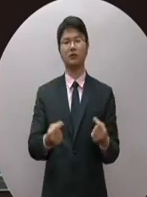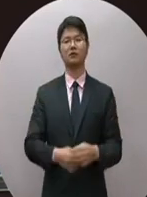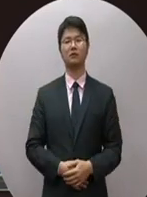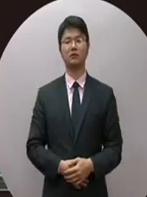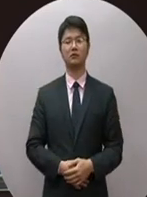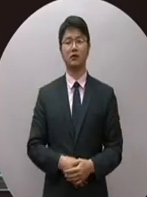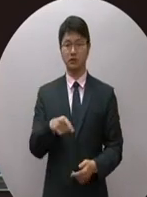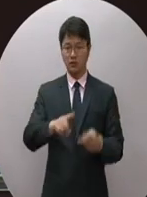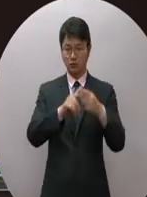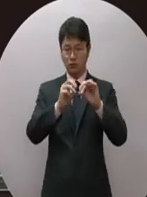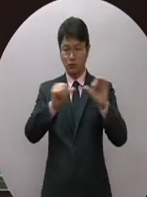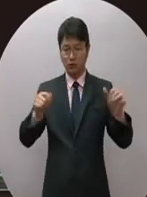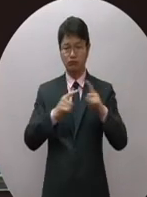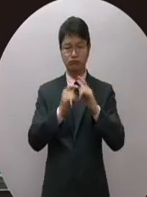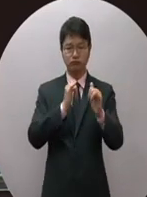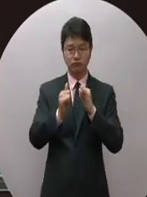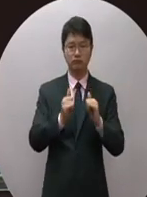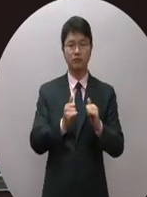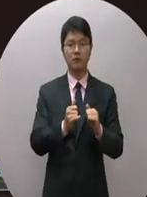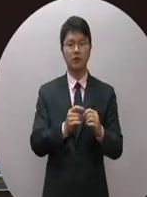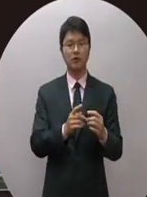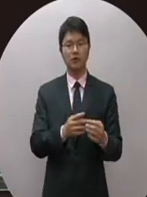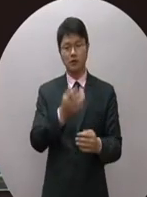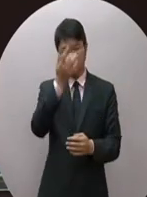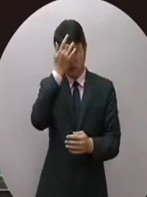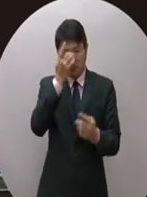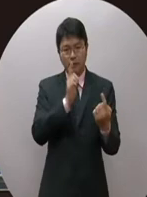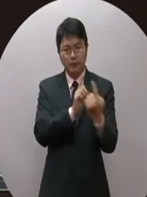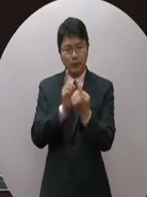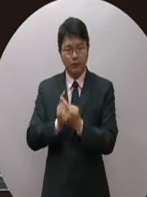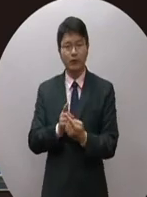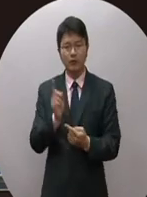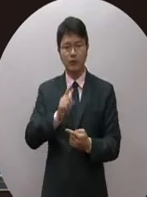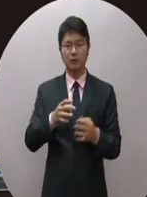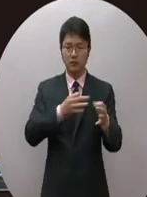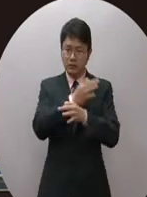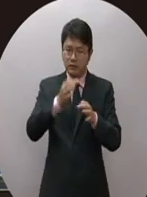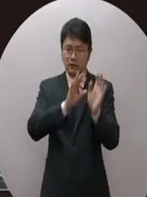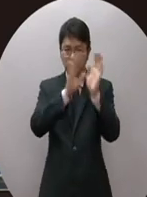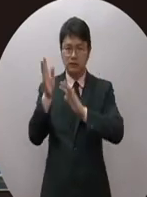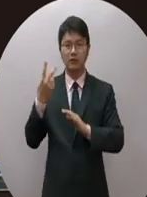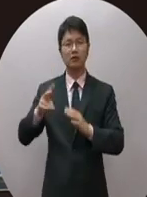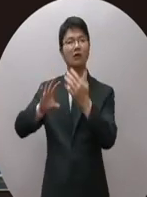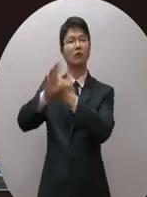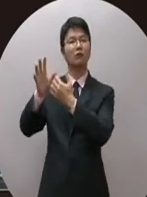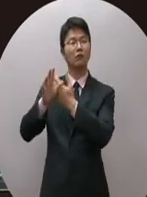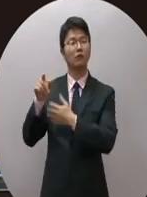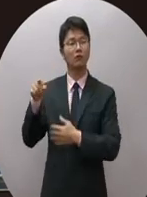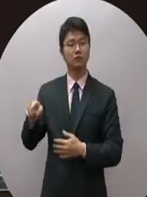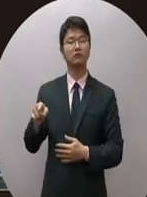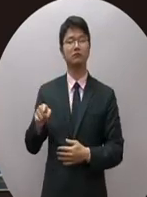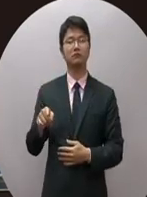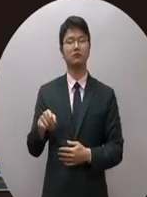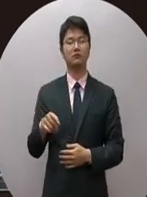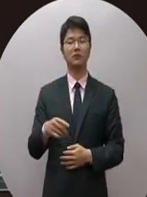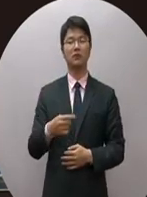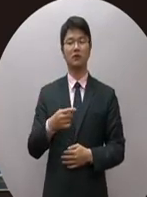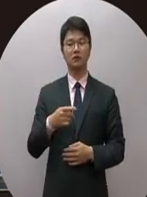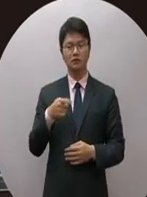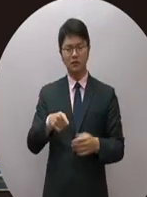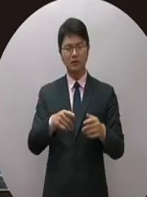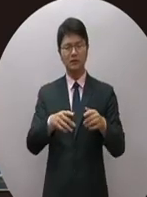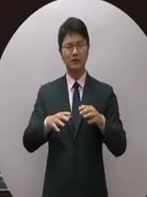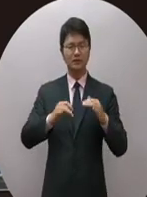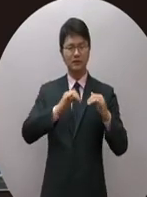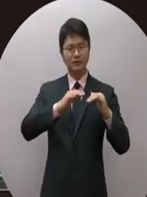上的人民面对各方面的冲击，经济情势还有国际上的各种动